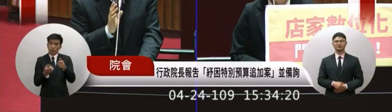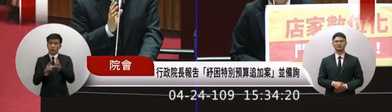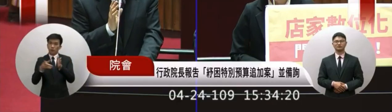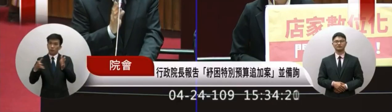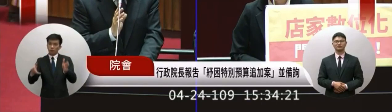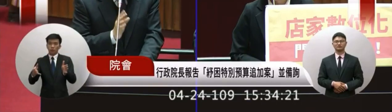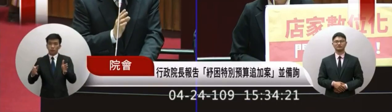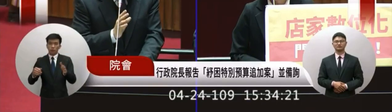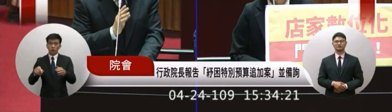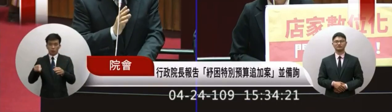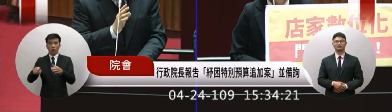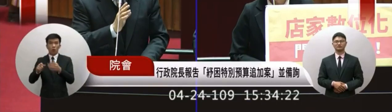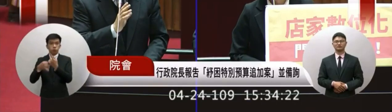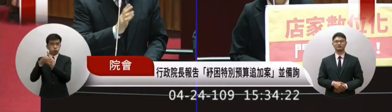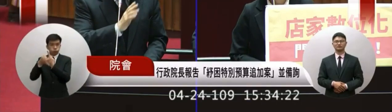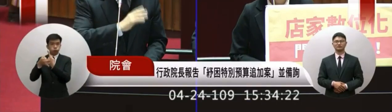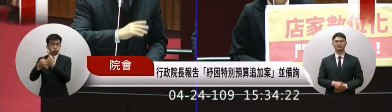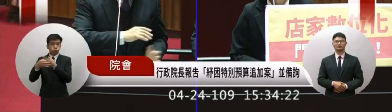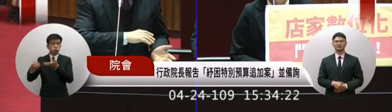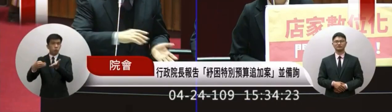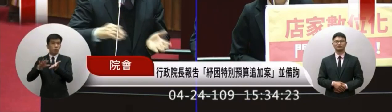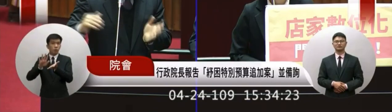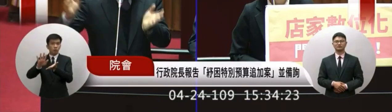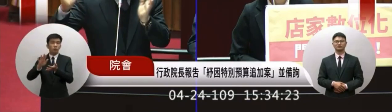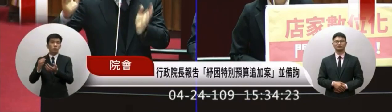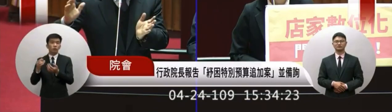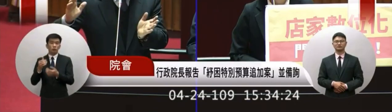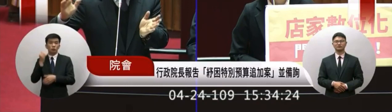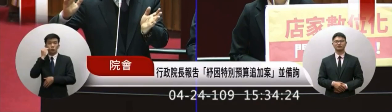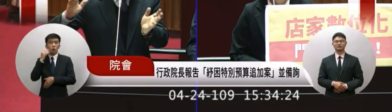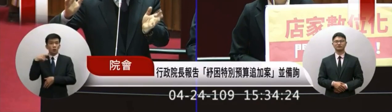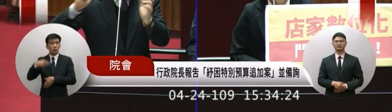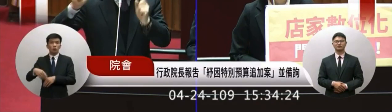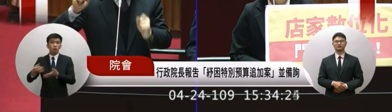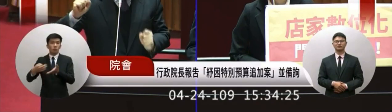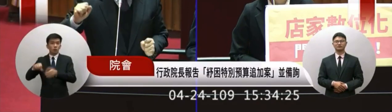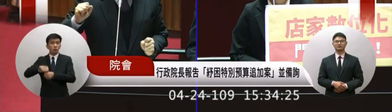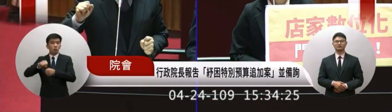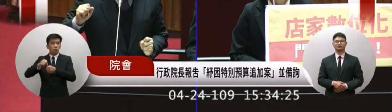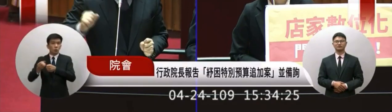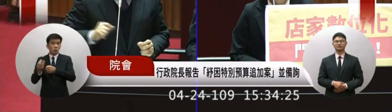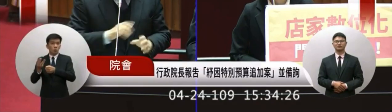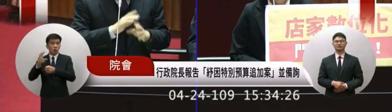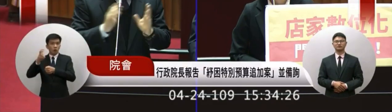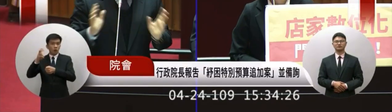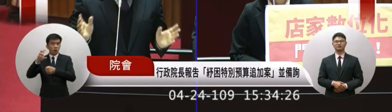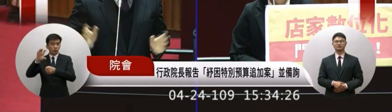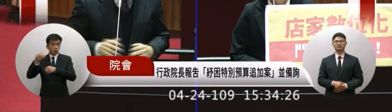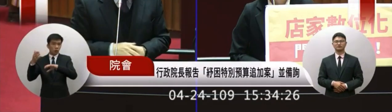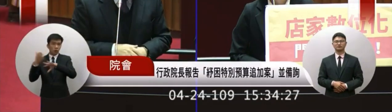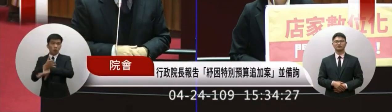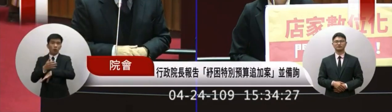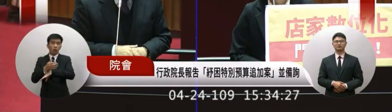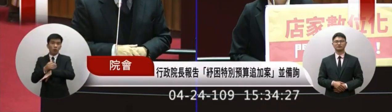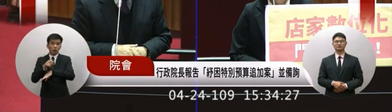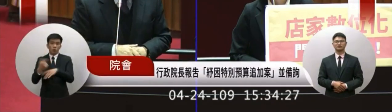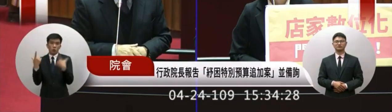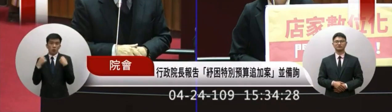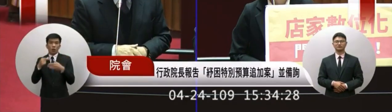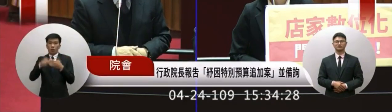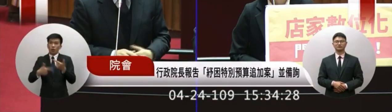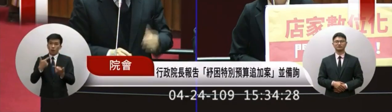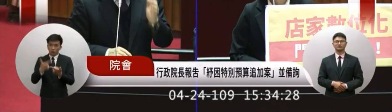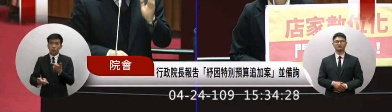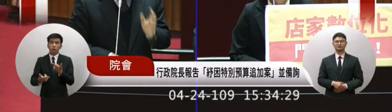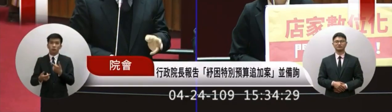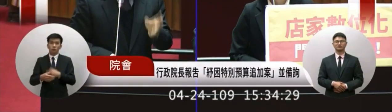而这个所谓的增加，比如说营业额超过20万，那已经不符合小规模营业人的定义